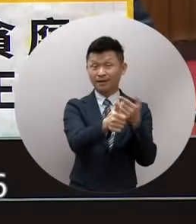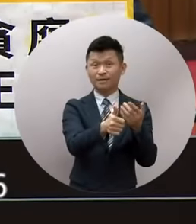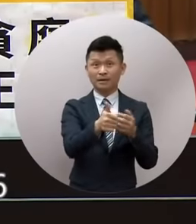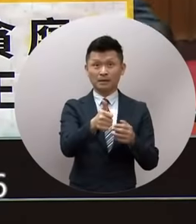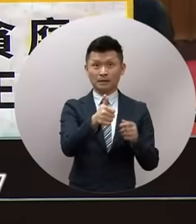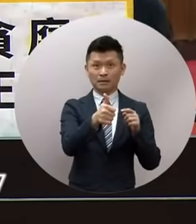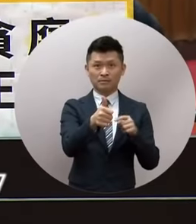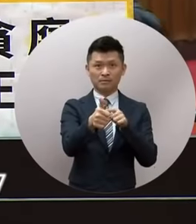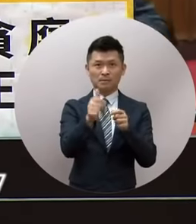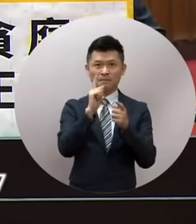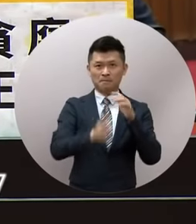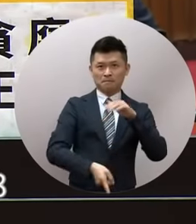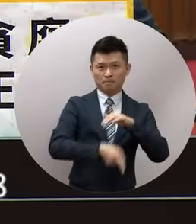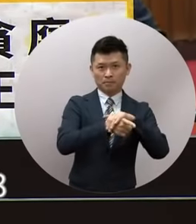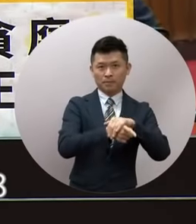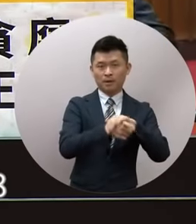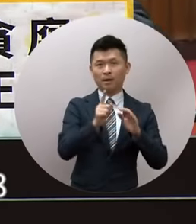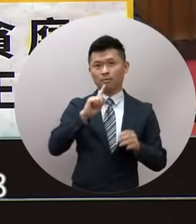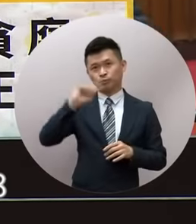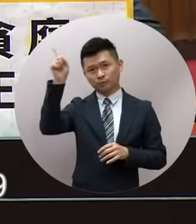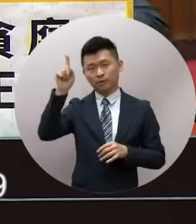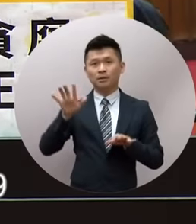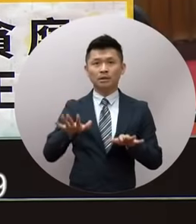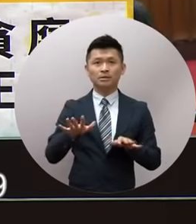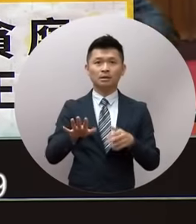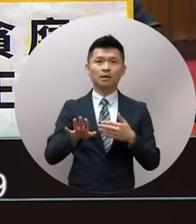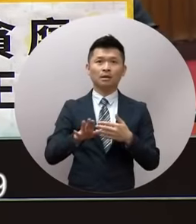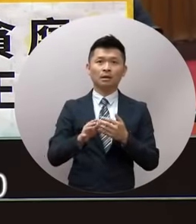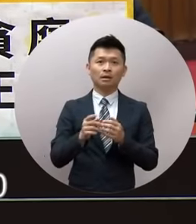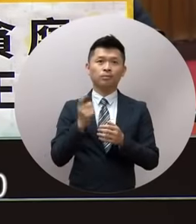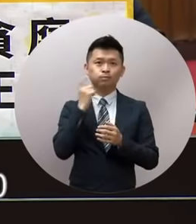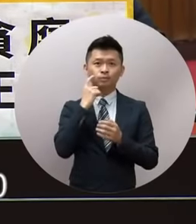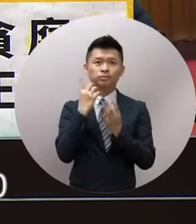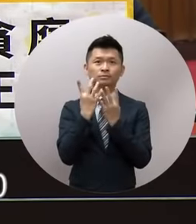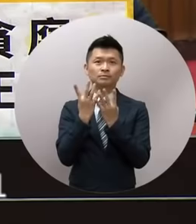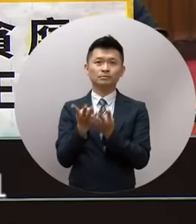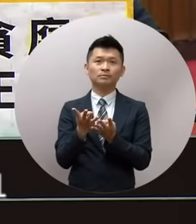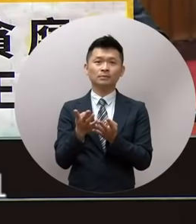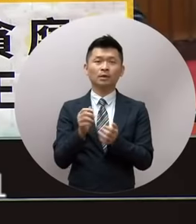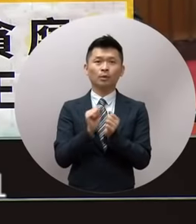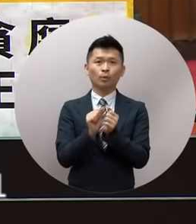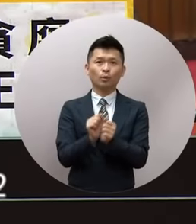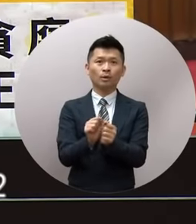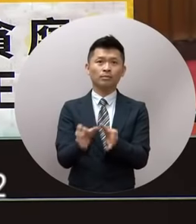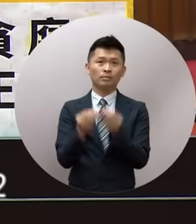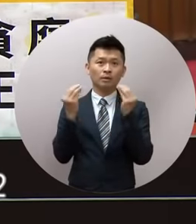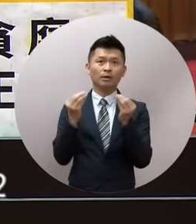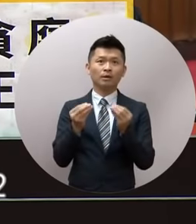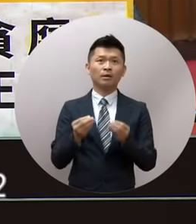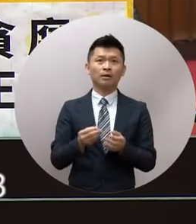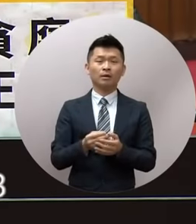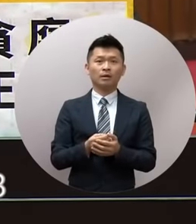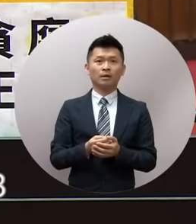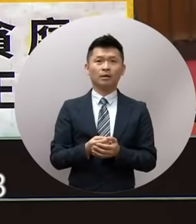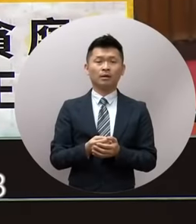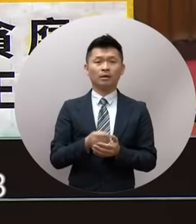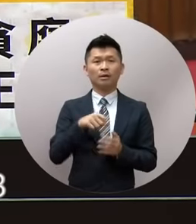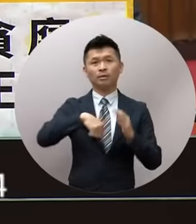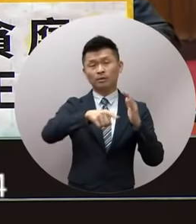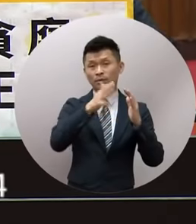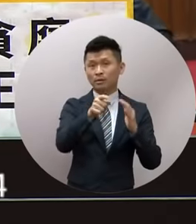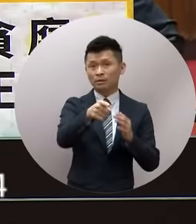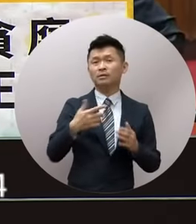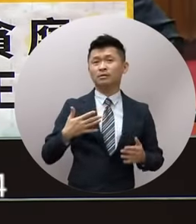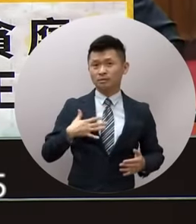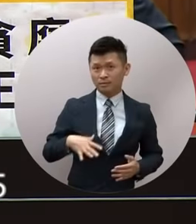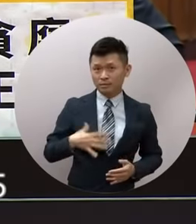起诉了之后，阿基玛哥去外衣间，阿外衣间了，我已经假释啊，哈。那所以院长，其实你嘛做清楚诶，哈，